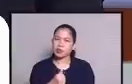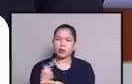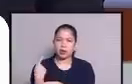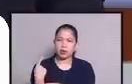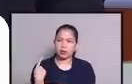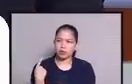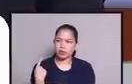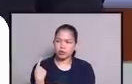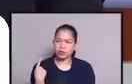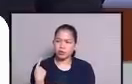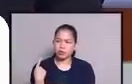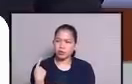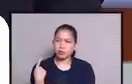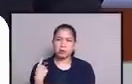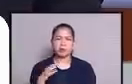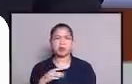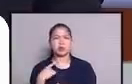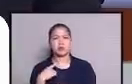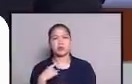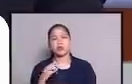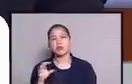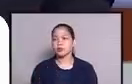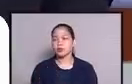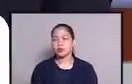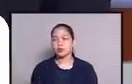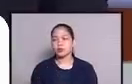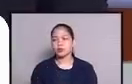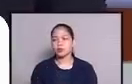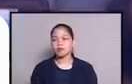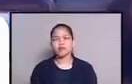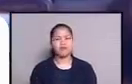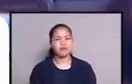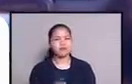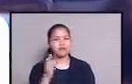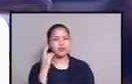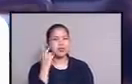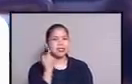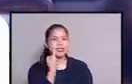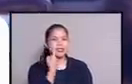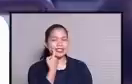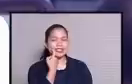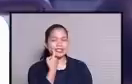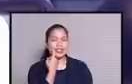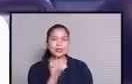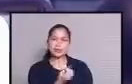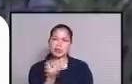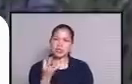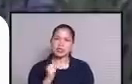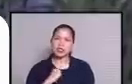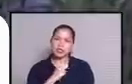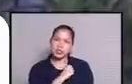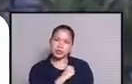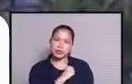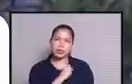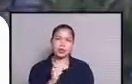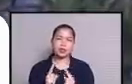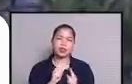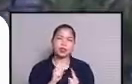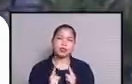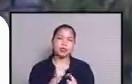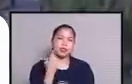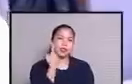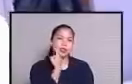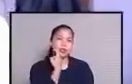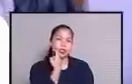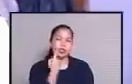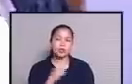makakaroon ng mga astig na komite. Rafi, kanina, yung ilan doon sa mga senador na nakapanayam natin, natanong din natin